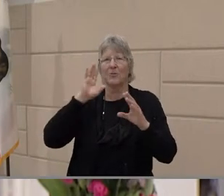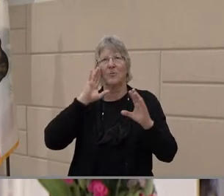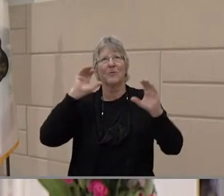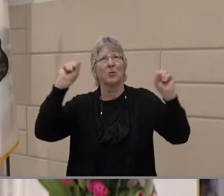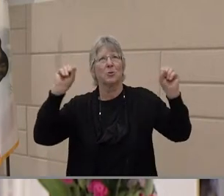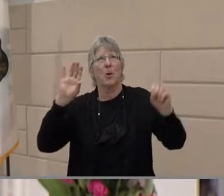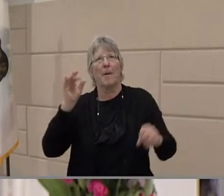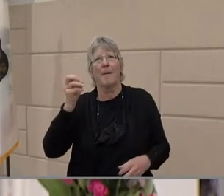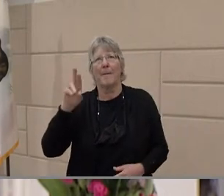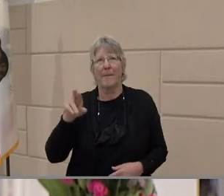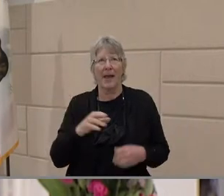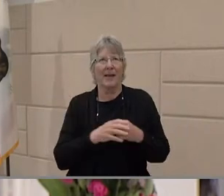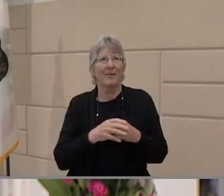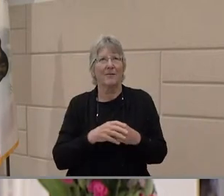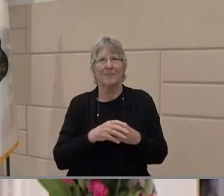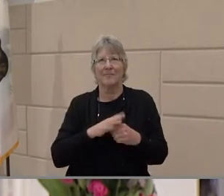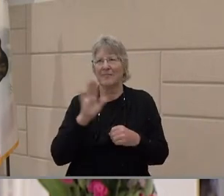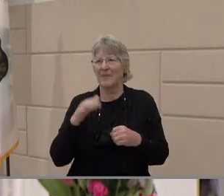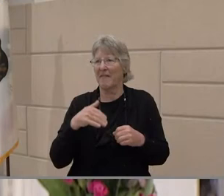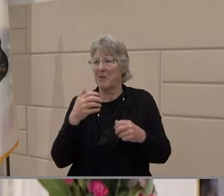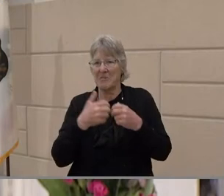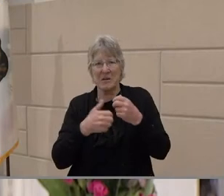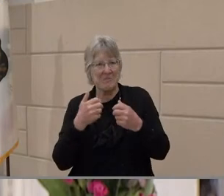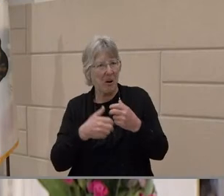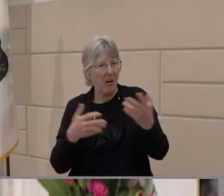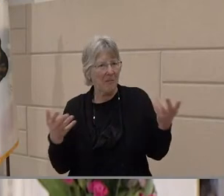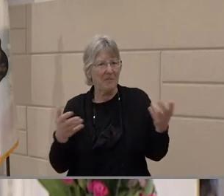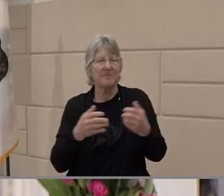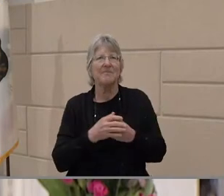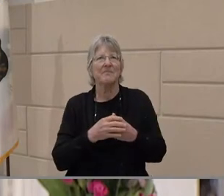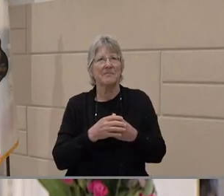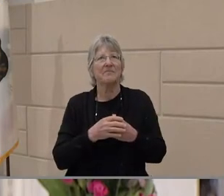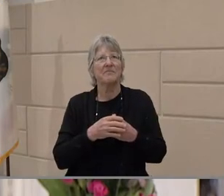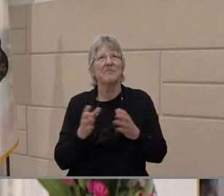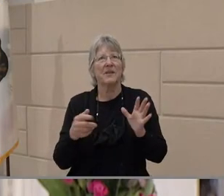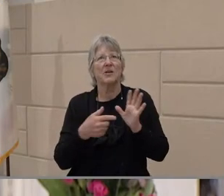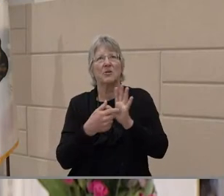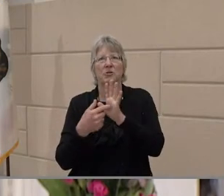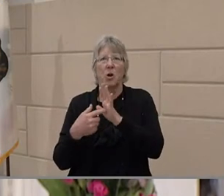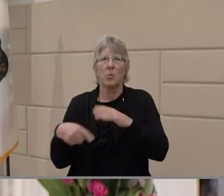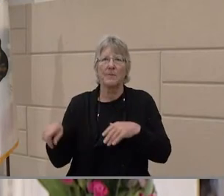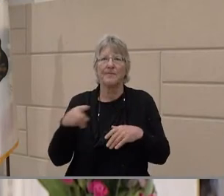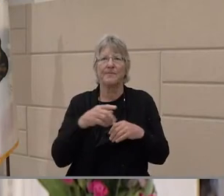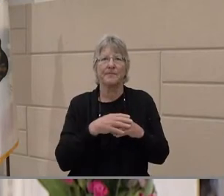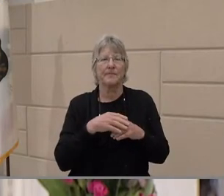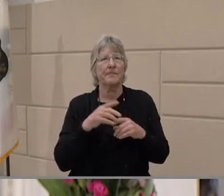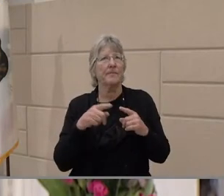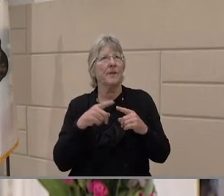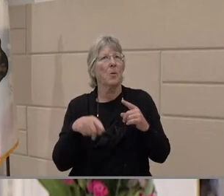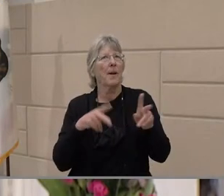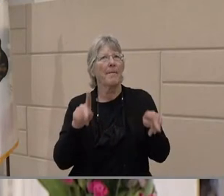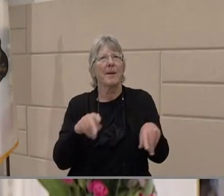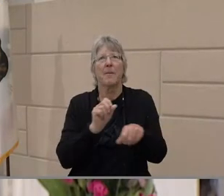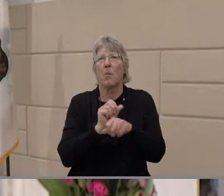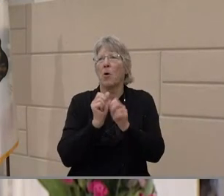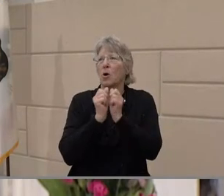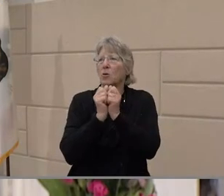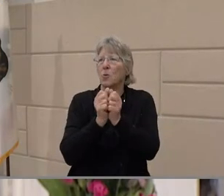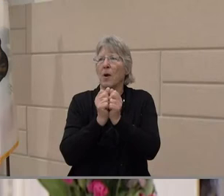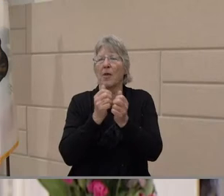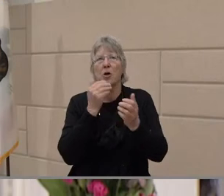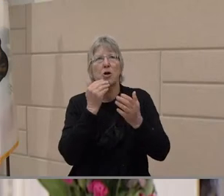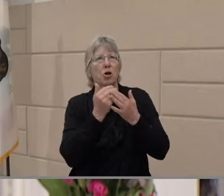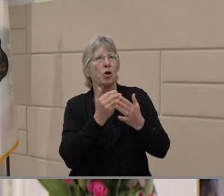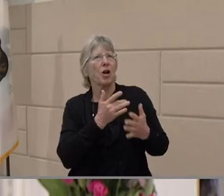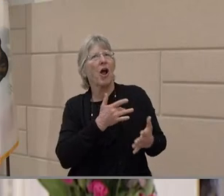ส้มนี่มันเป็นชีเรื่องเอาไว้แต่คำจองปราโตในโยกคณะกรรมการ